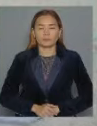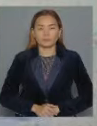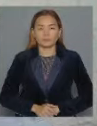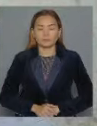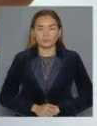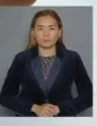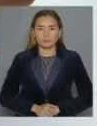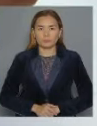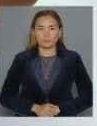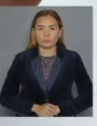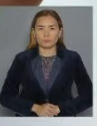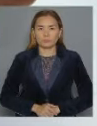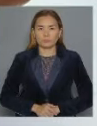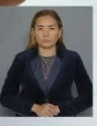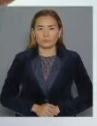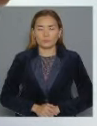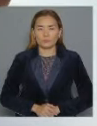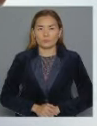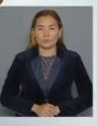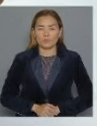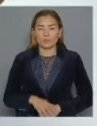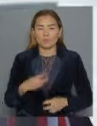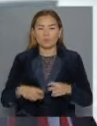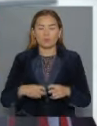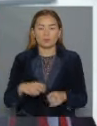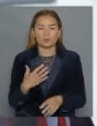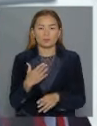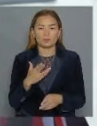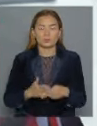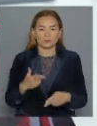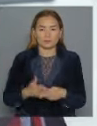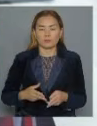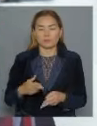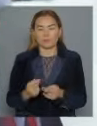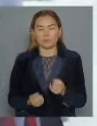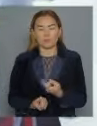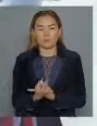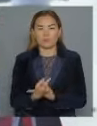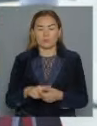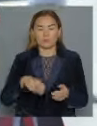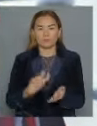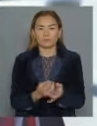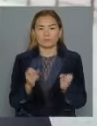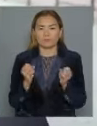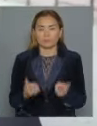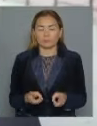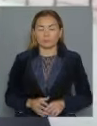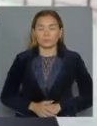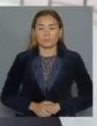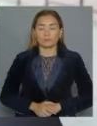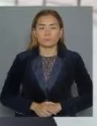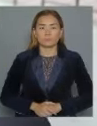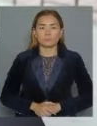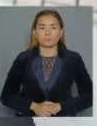случай. Вот некоторые рампы бывают, не очень строят, да, не всегда качественные. Ну, допустим, прошлый скейт-парк вообще был ужасный. Тут всегда